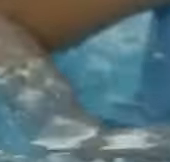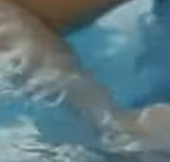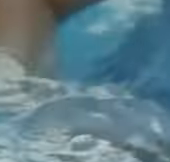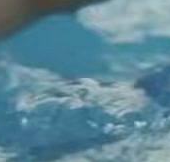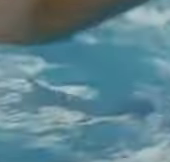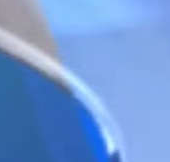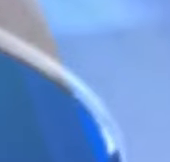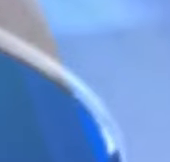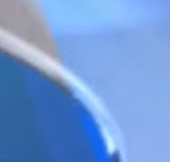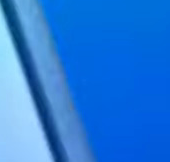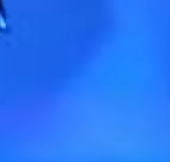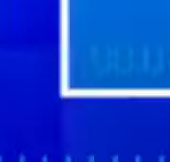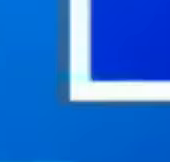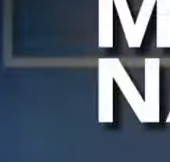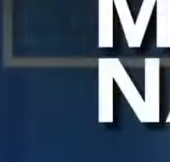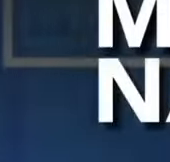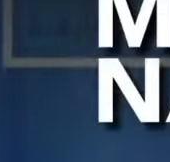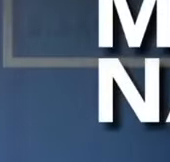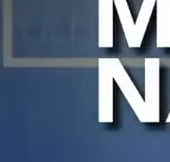saksi.